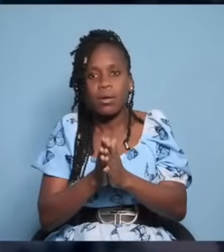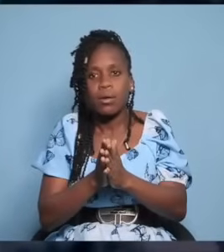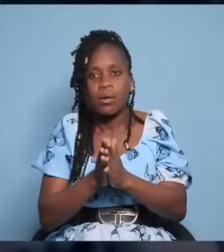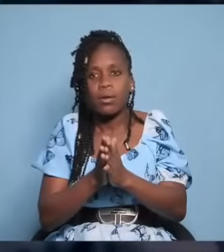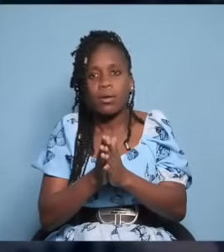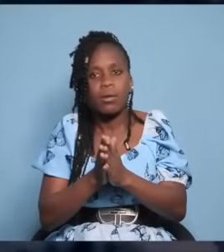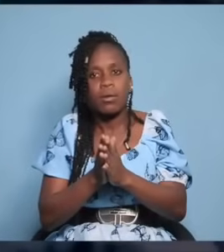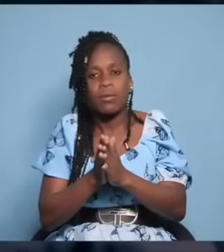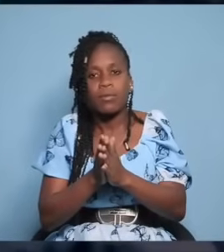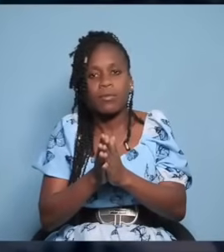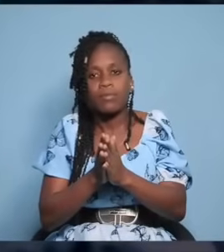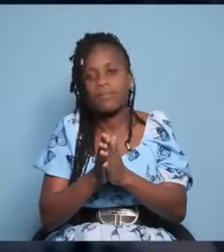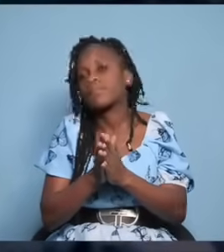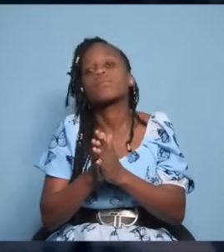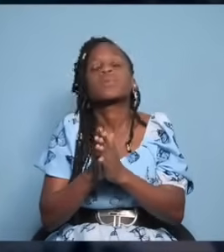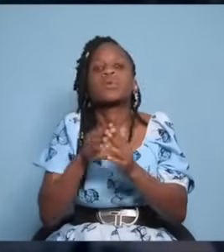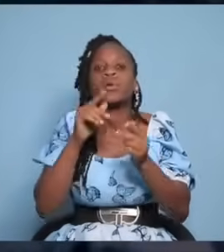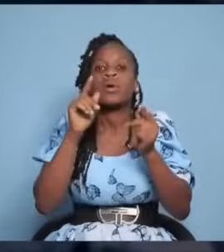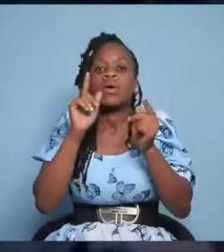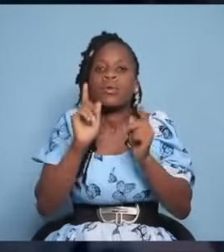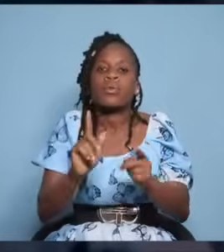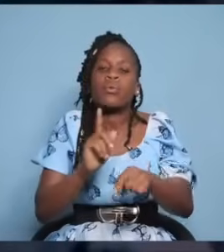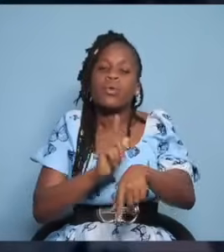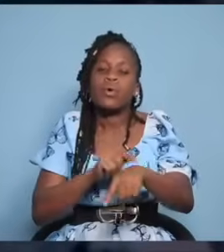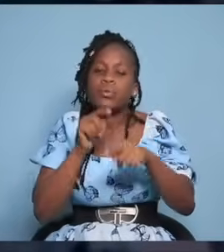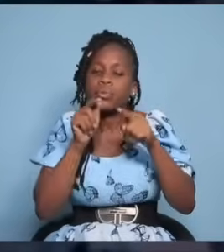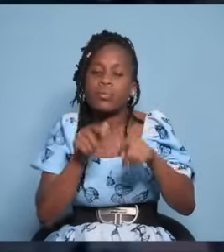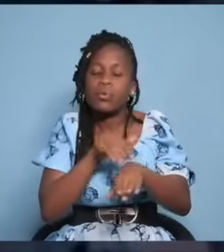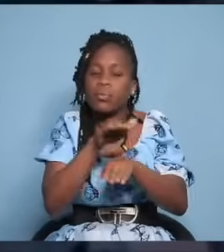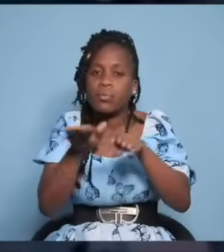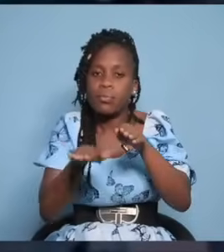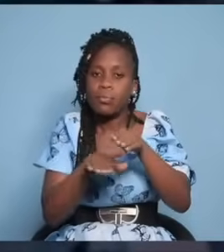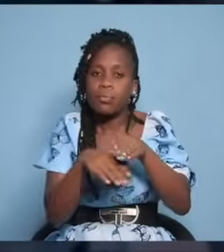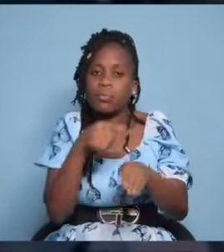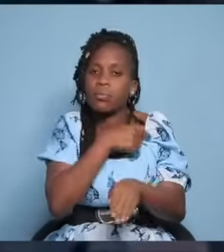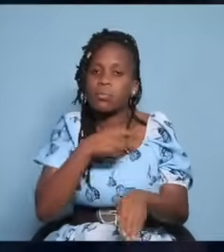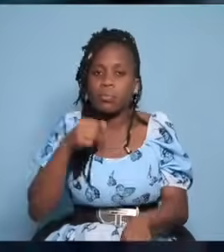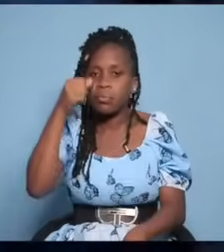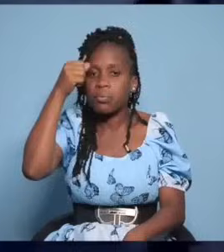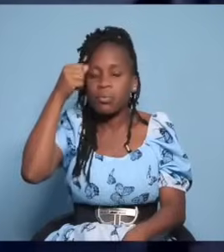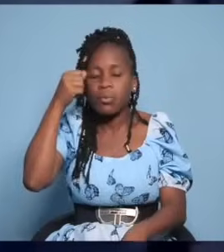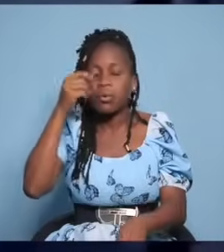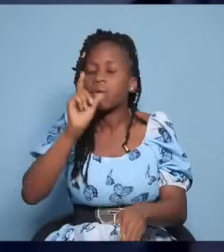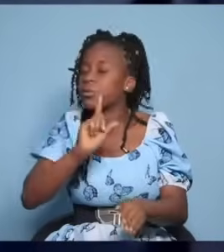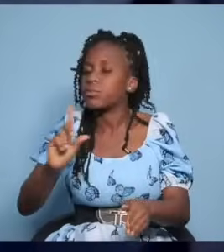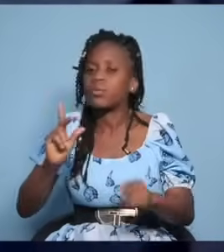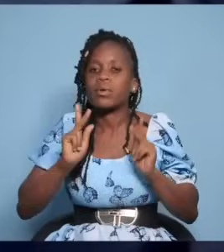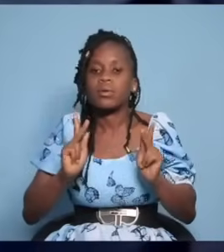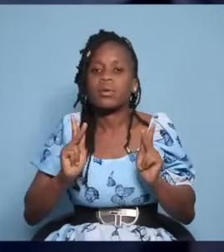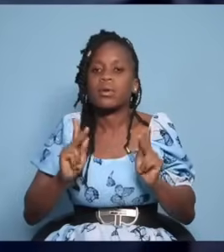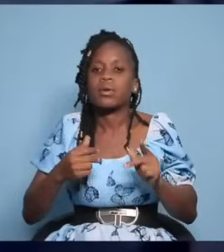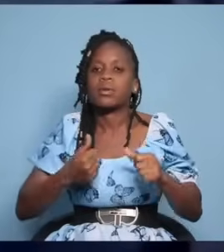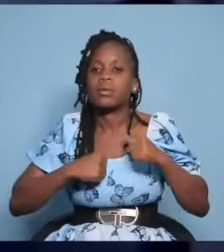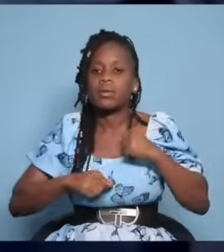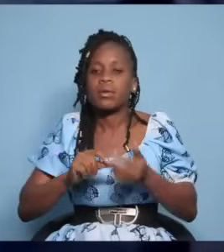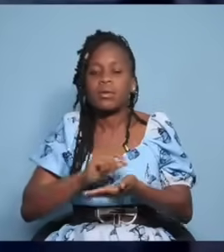Wakati huo makamu wa rais wa Sudan anasafiri, sio katika ziara ya kiofisi au kiserikali.